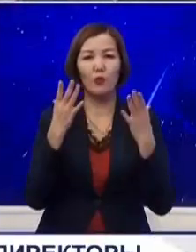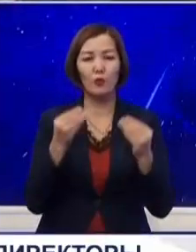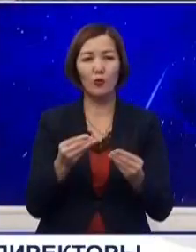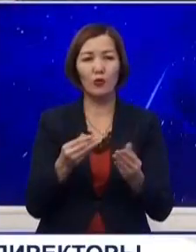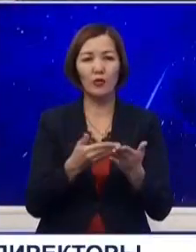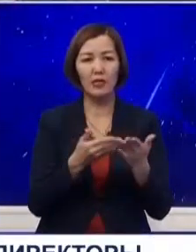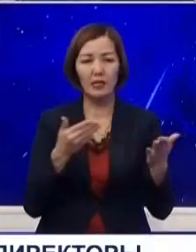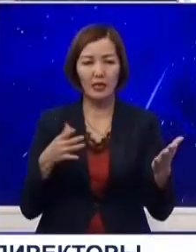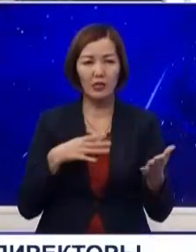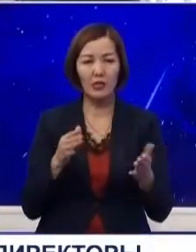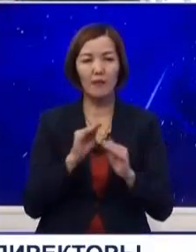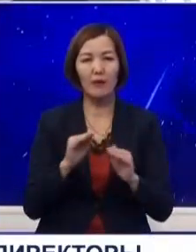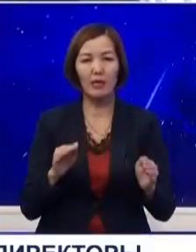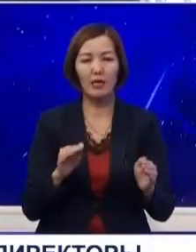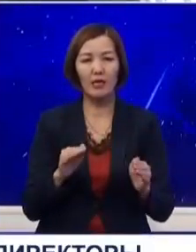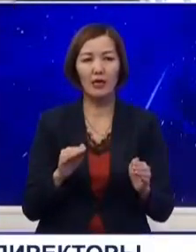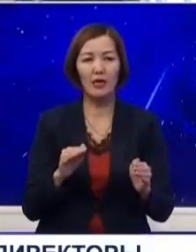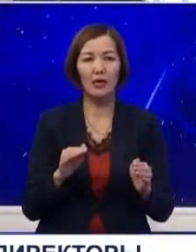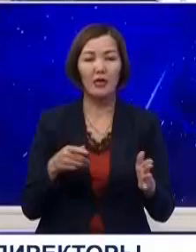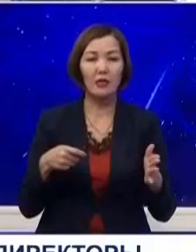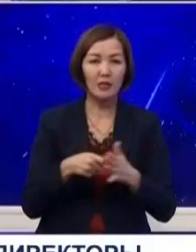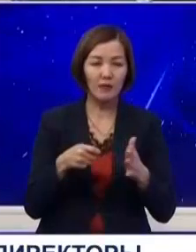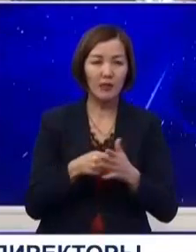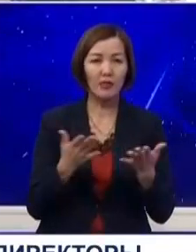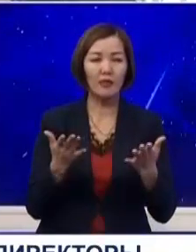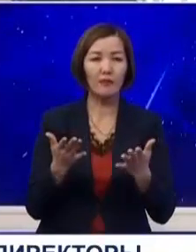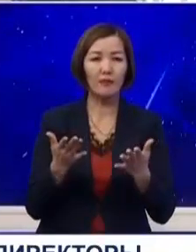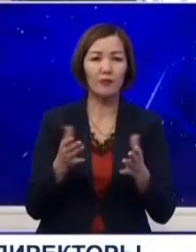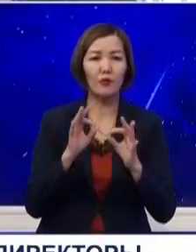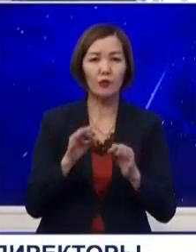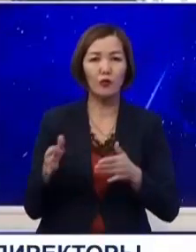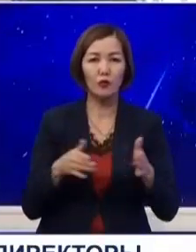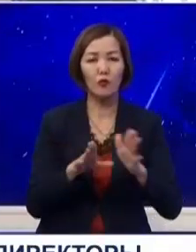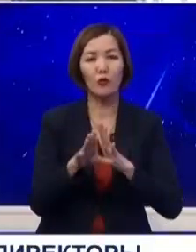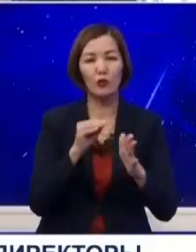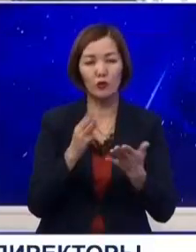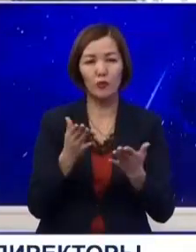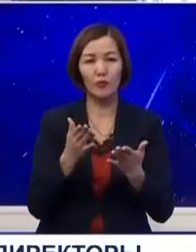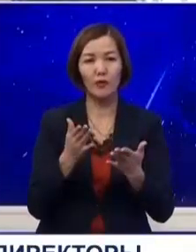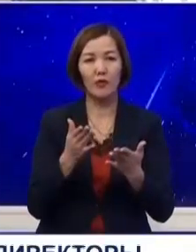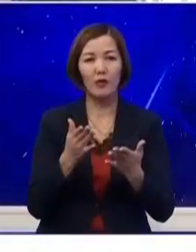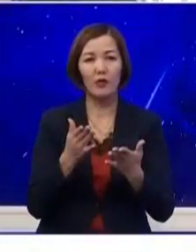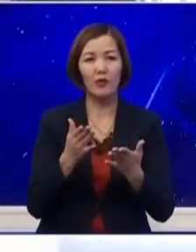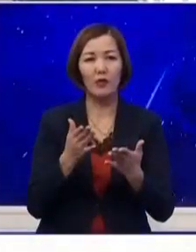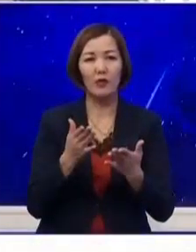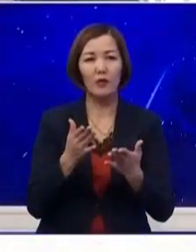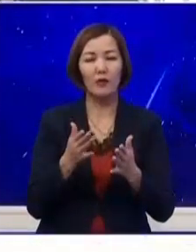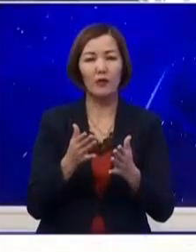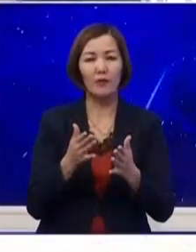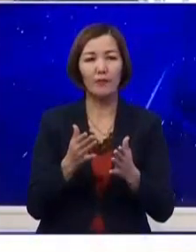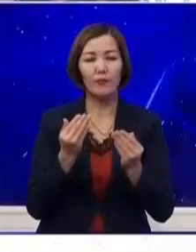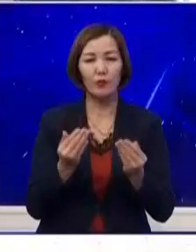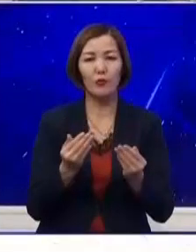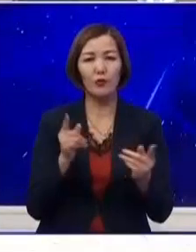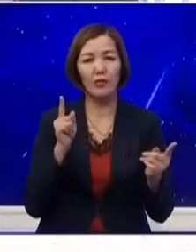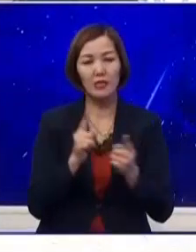дастархан жайып, осы балаларымыздың алдыға бақытты өмір сүруіне бір ықпалын тигізер деп осы молда сархан басына бірімізге